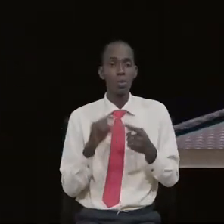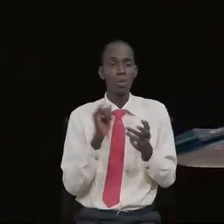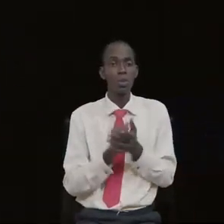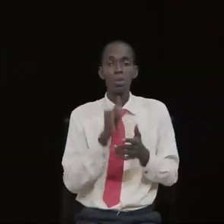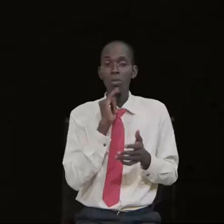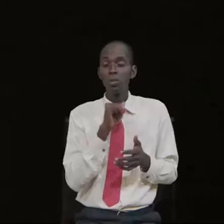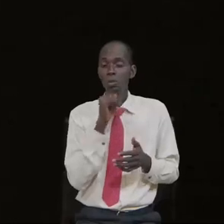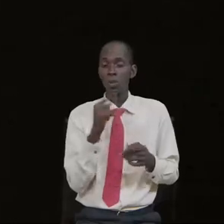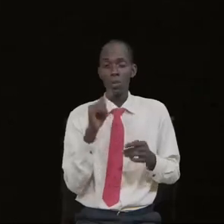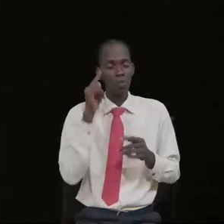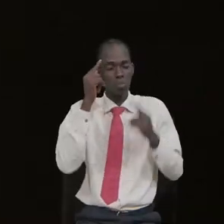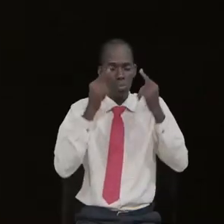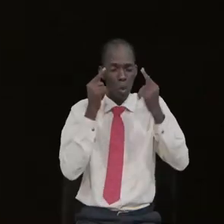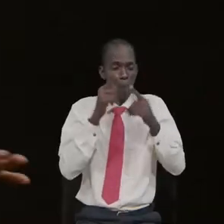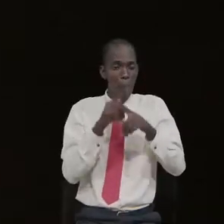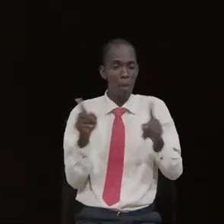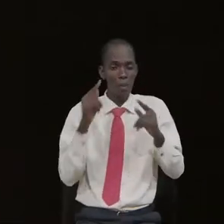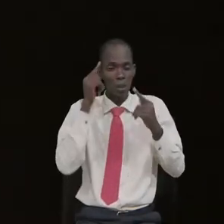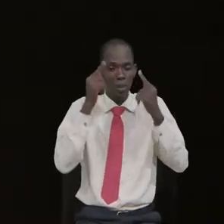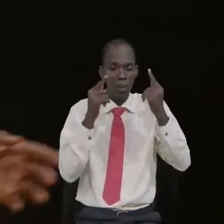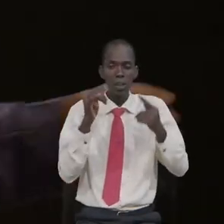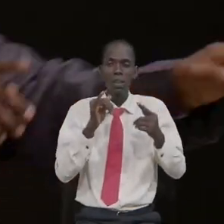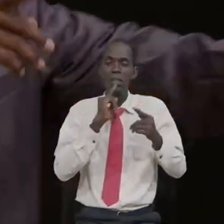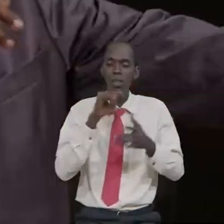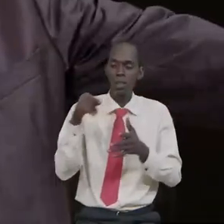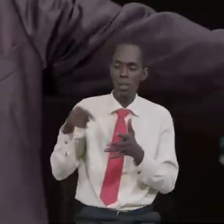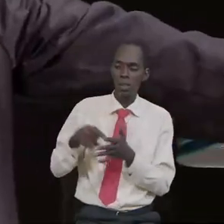Ton allégeance est à Dieu. Ce n'est pas leur souci. Il dit que